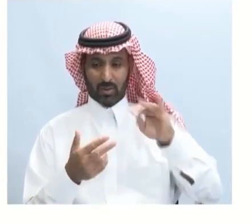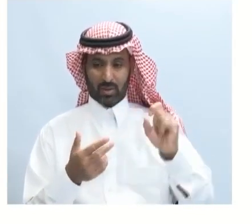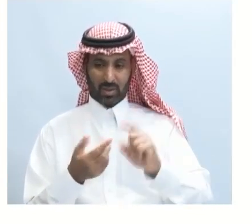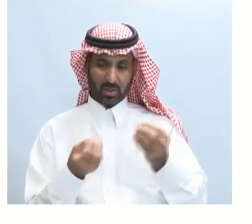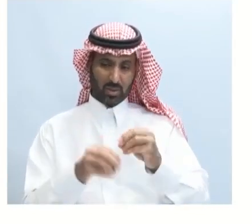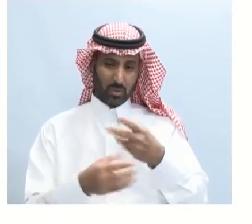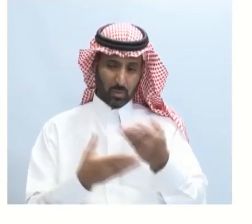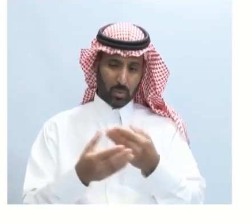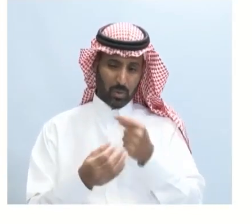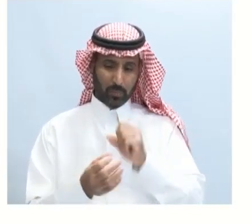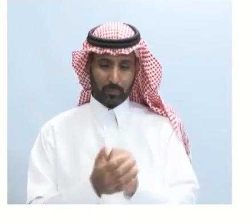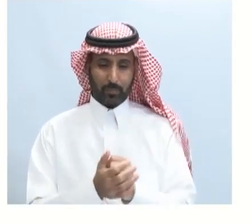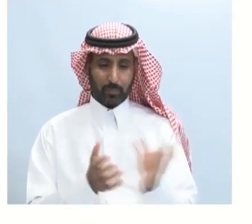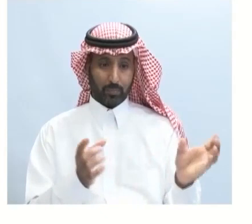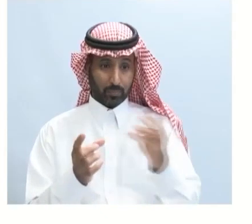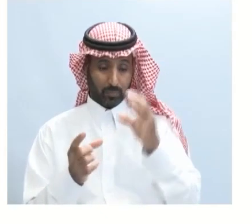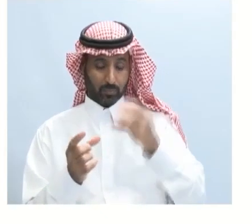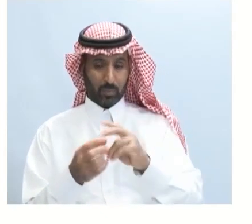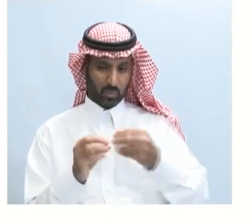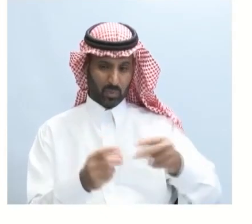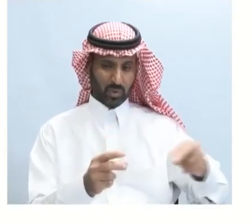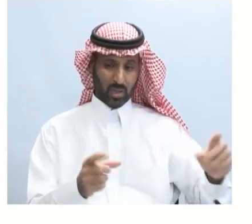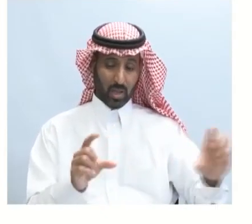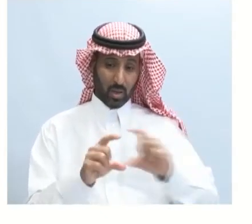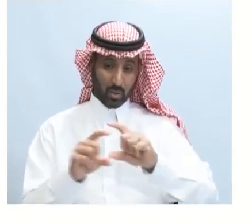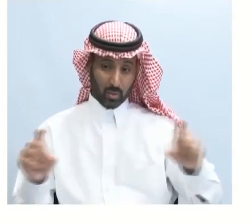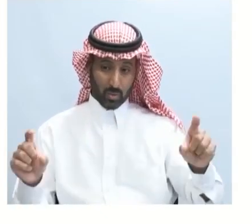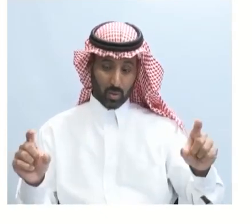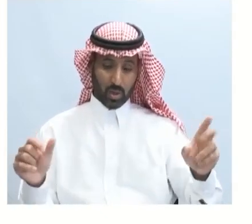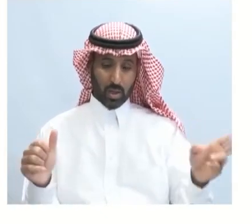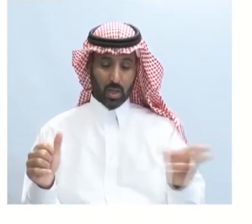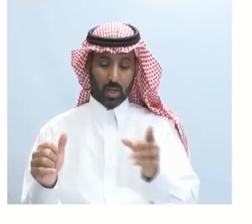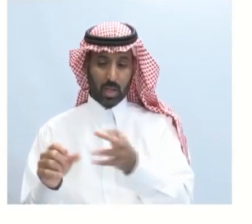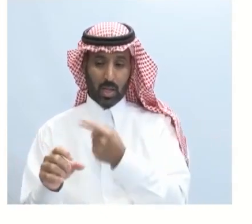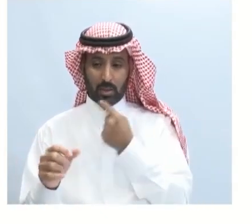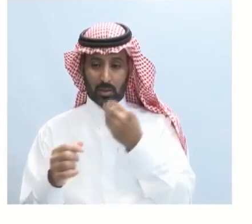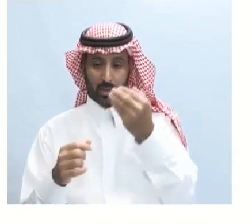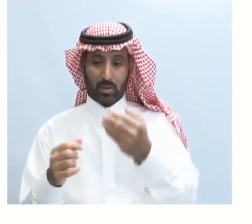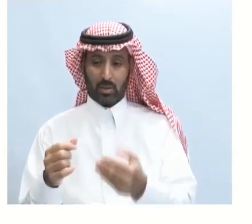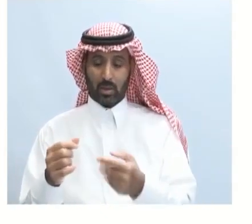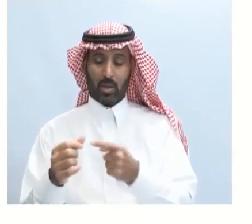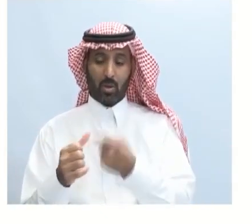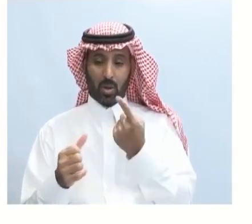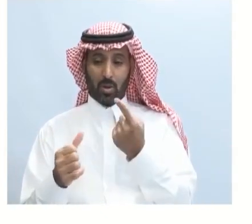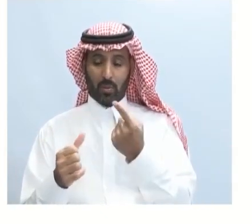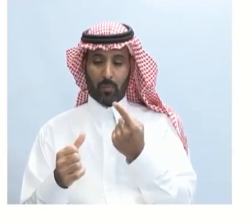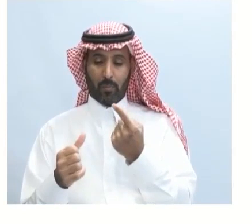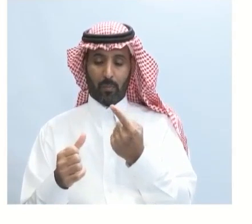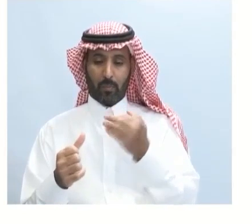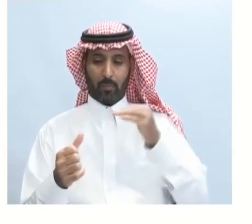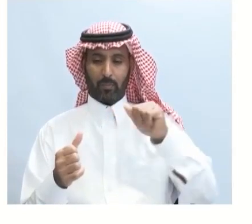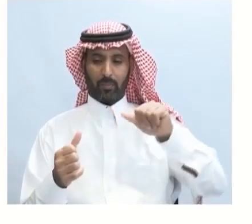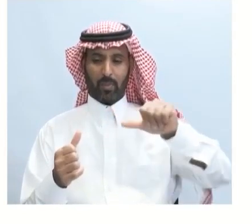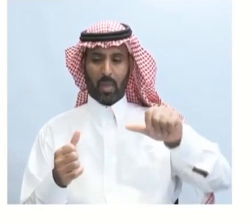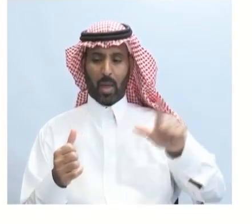خليطا من الاحماض الكربوكسيليه لاحظ هنا السلسله طويله لاحظ ان هنا سيكون لدي ناتجين والناتج الاول عباره عن حمض